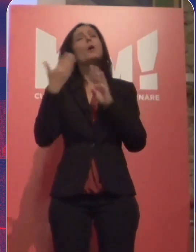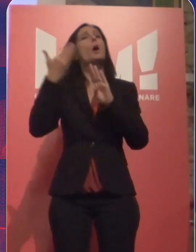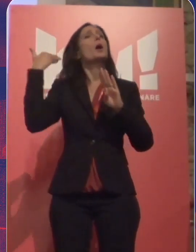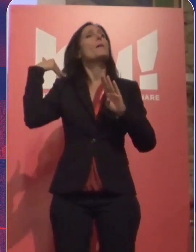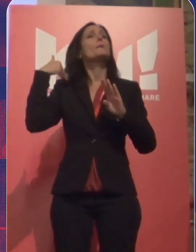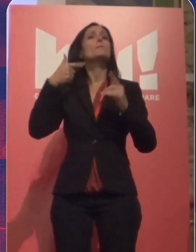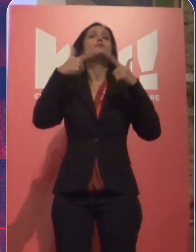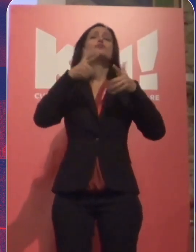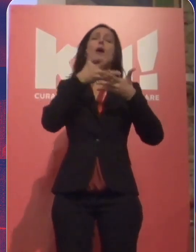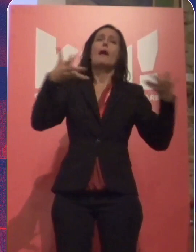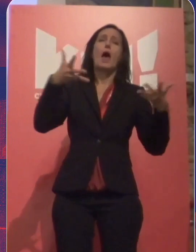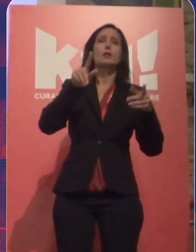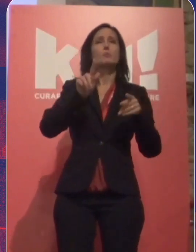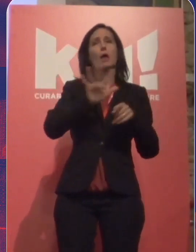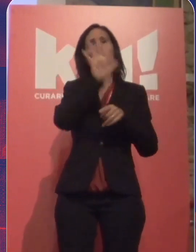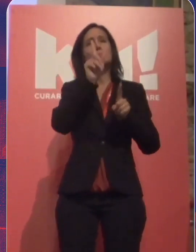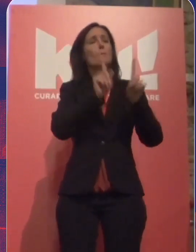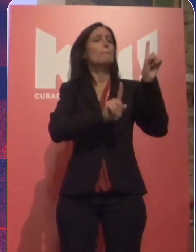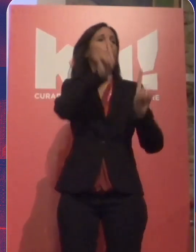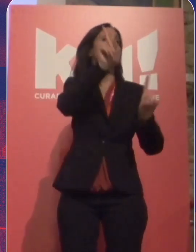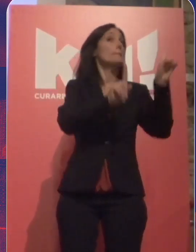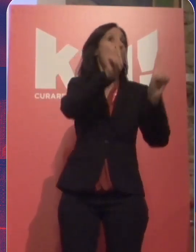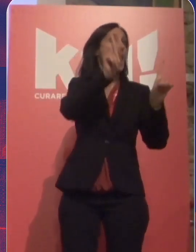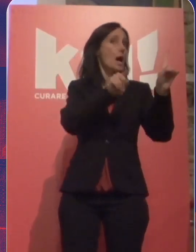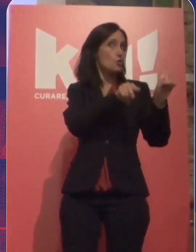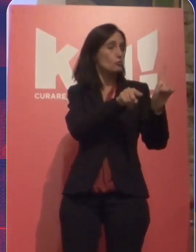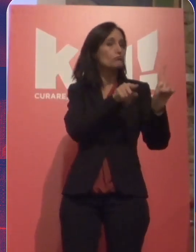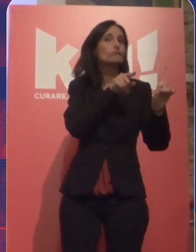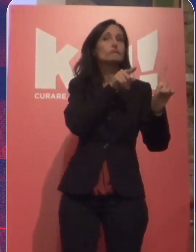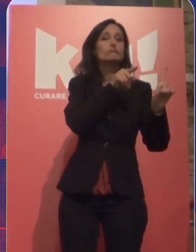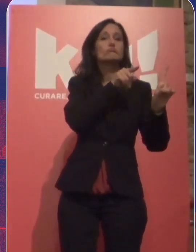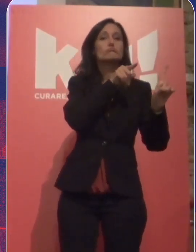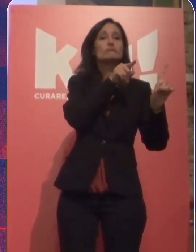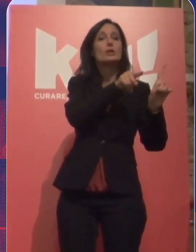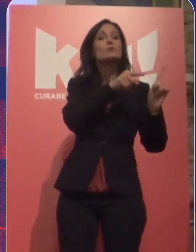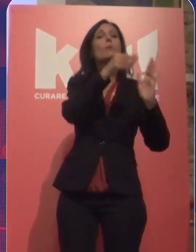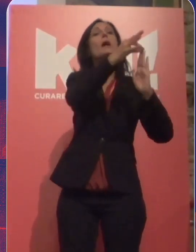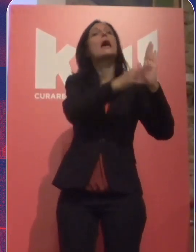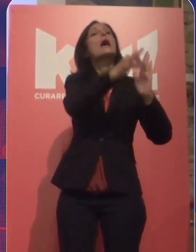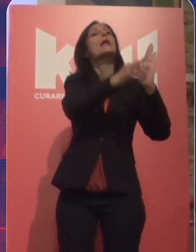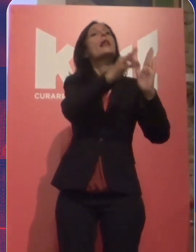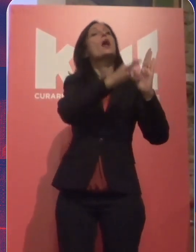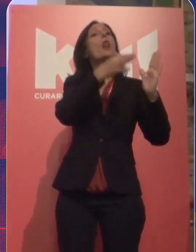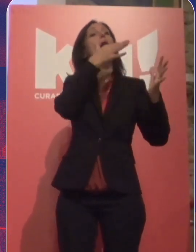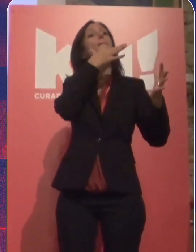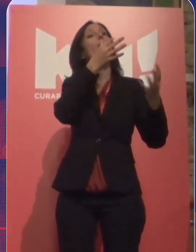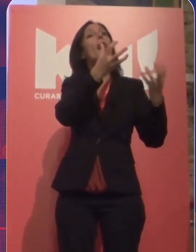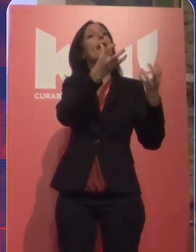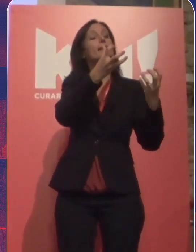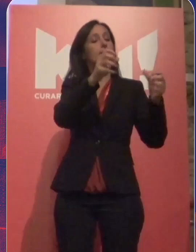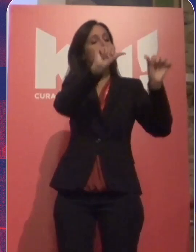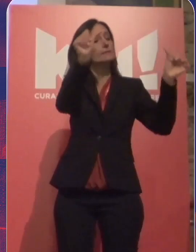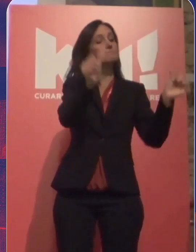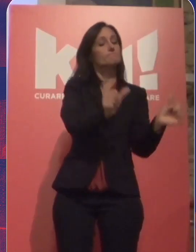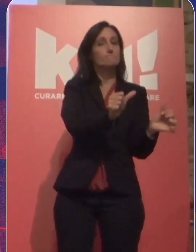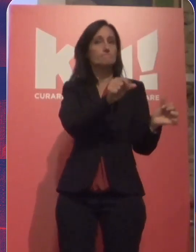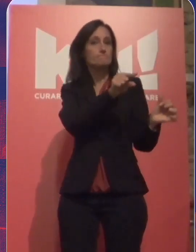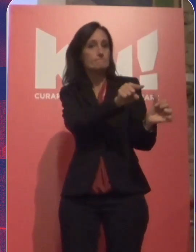aveva molto a che fare con l'affermazione di un canone estetico cioè la feticizzazione